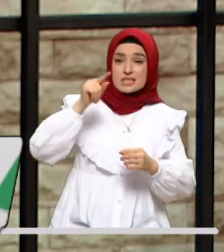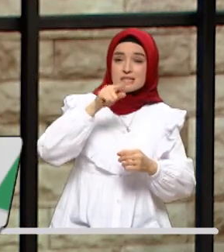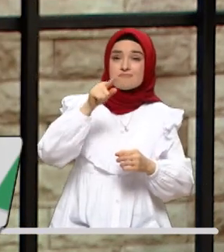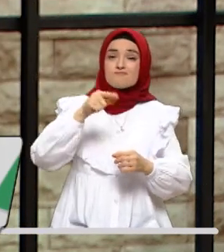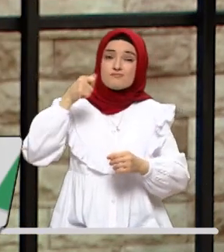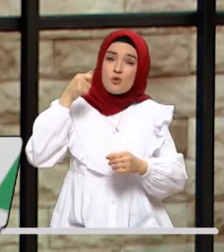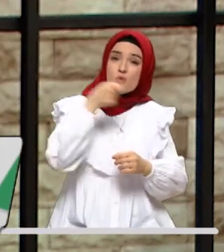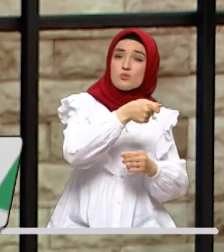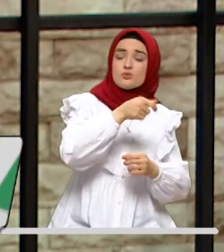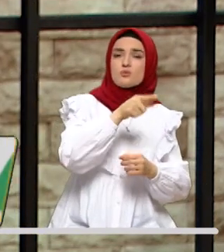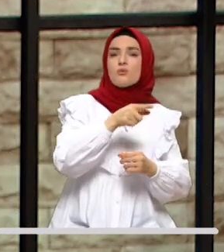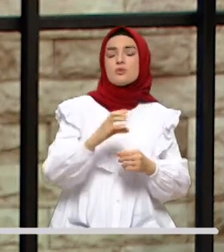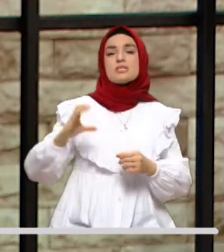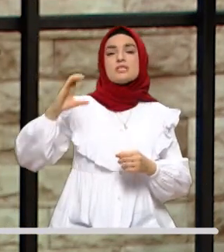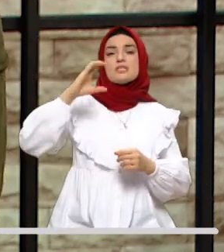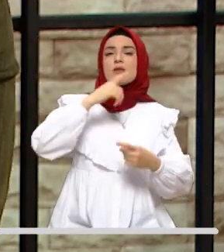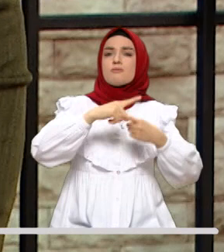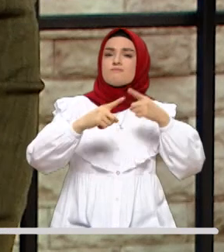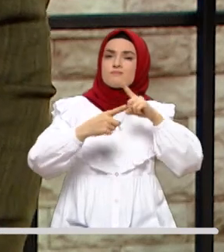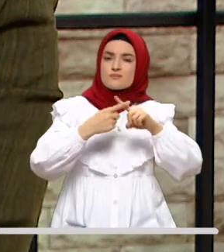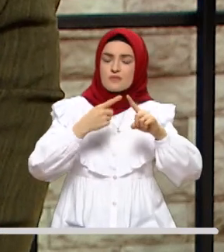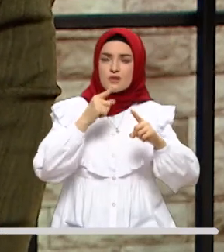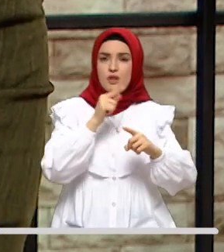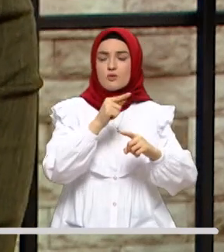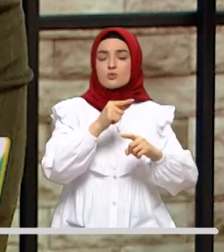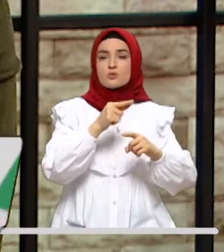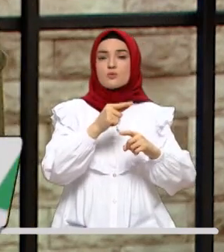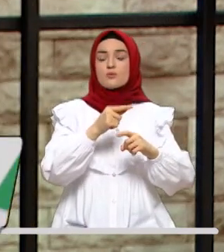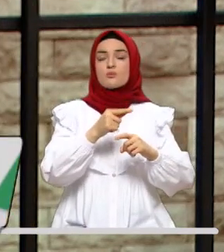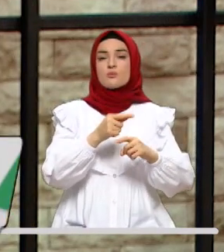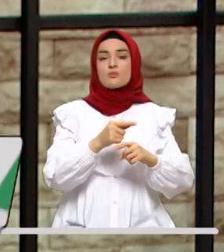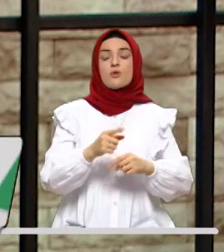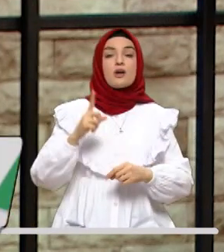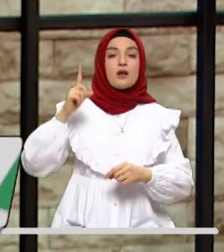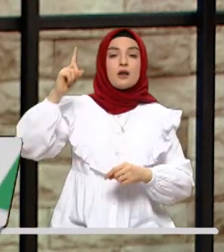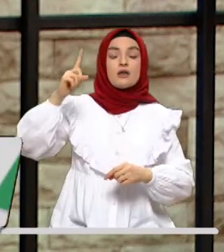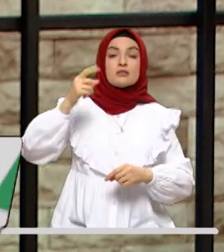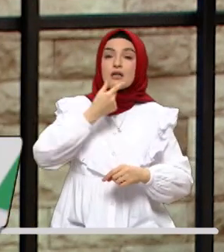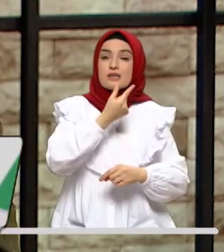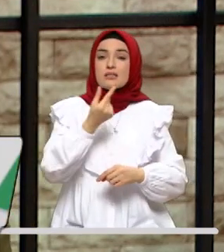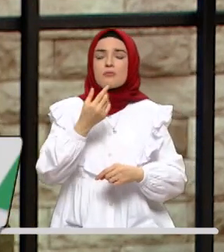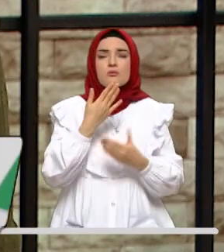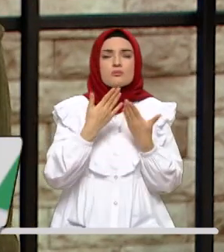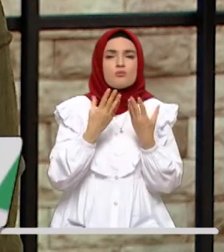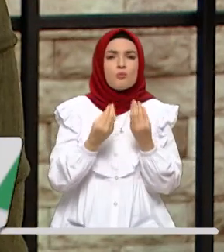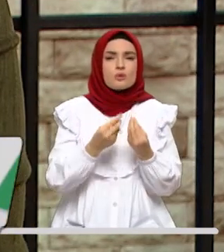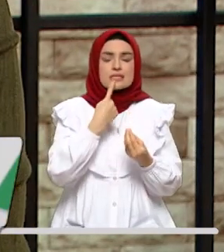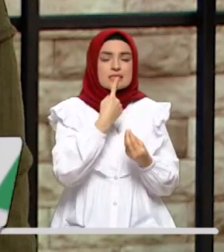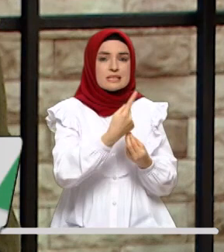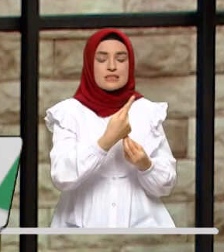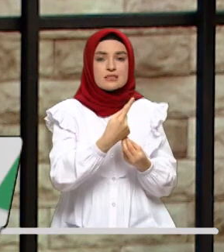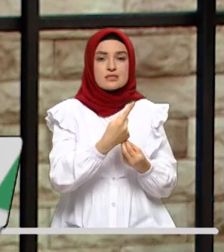öldürürse bu İslam davası, bu ilahi kelimetullah davası ne olur deyince Peygamberimiz, la